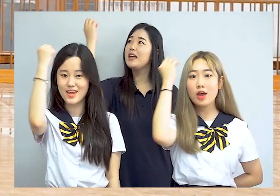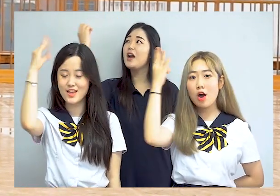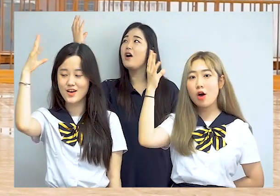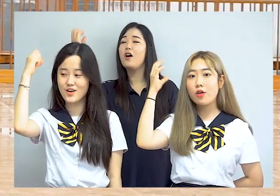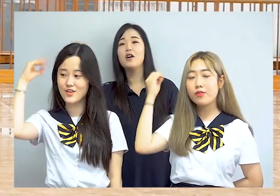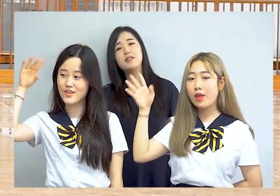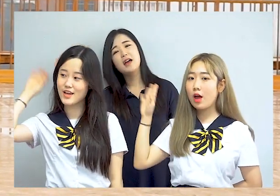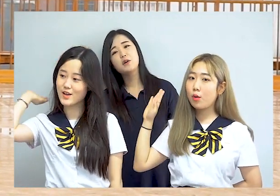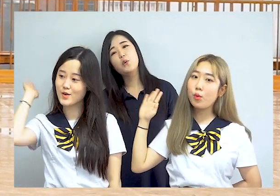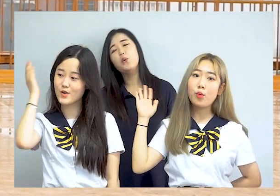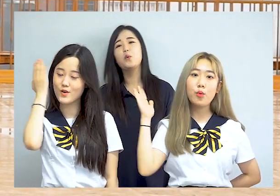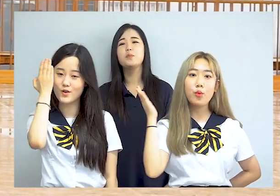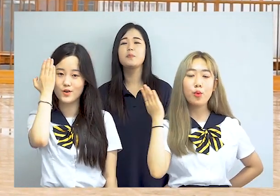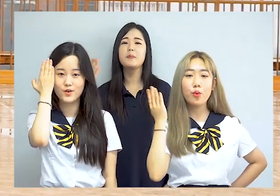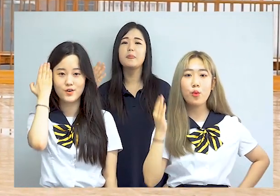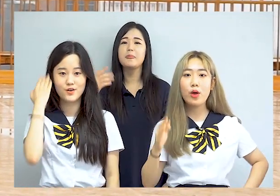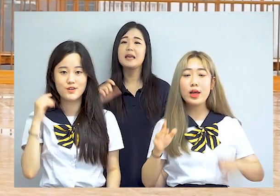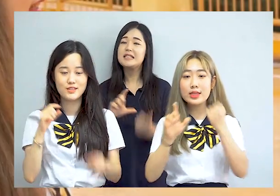별이 되었다고.